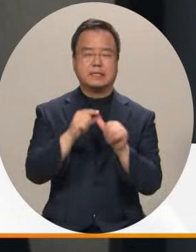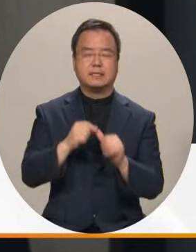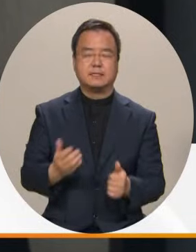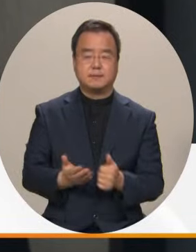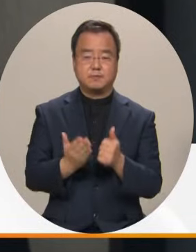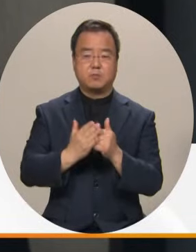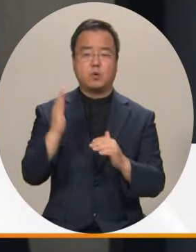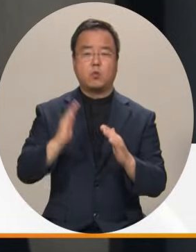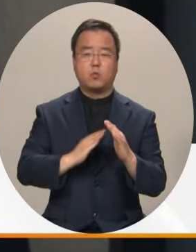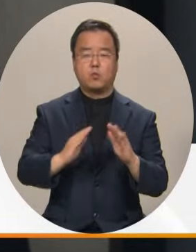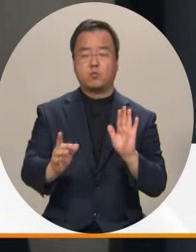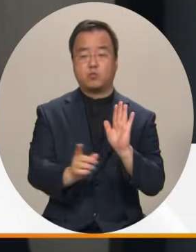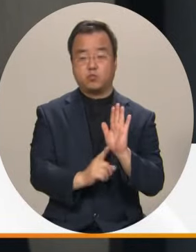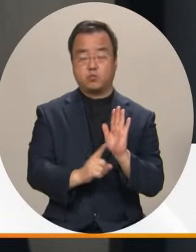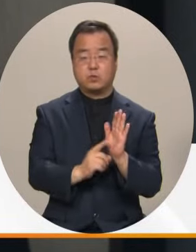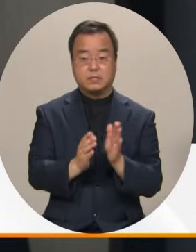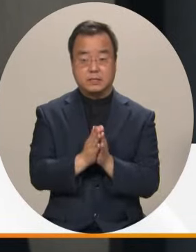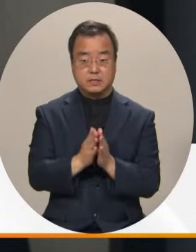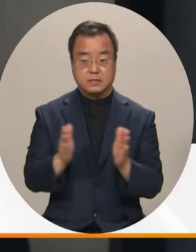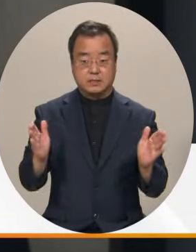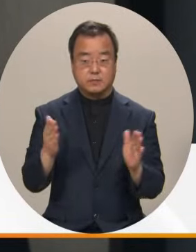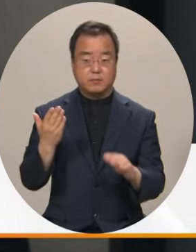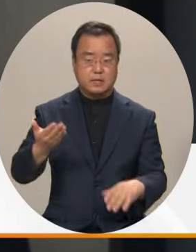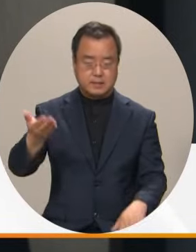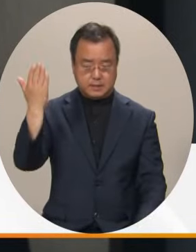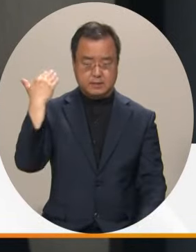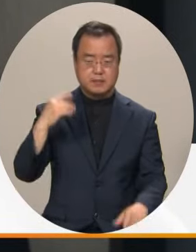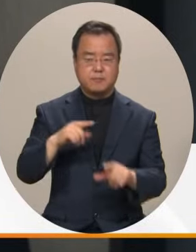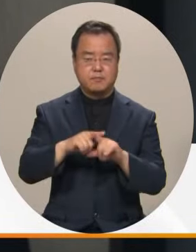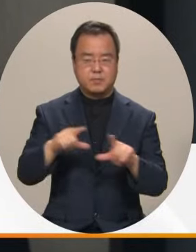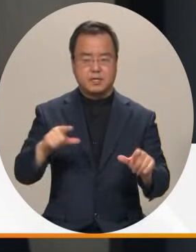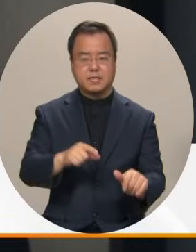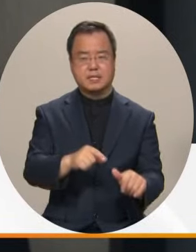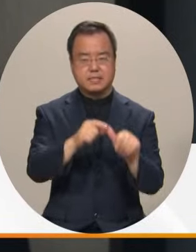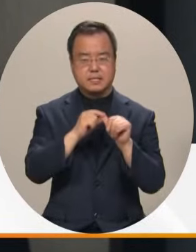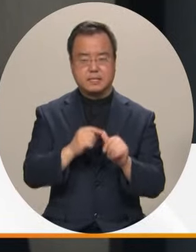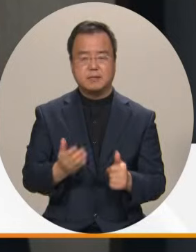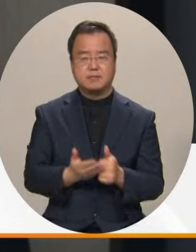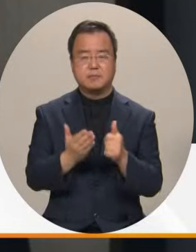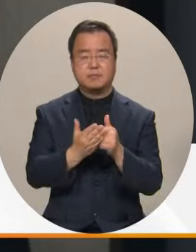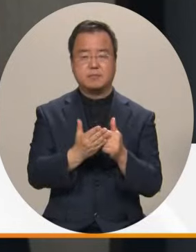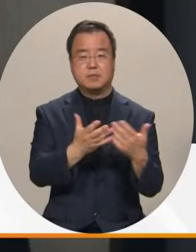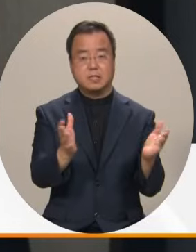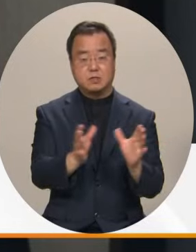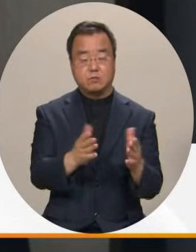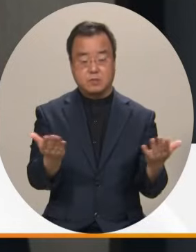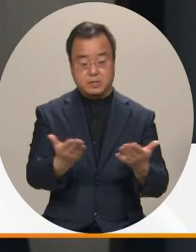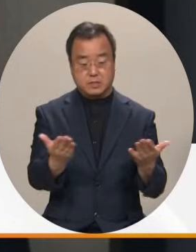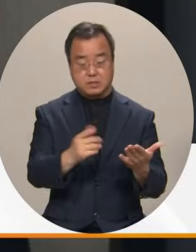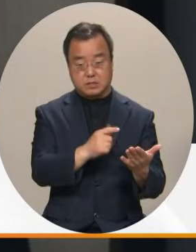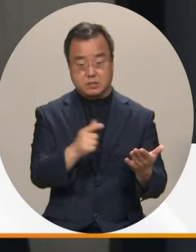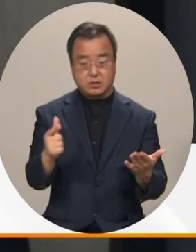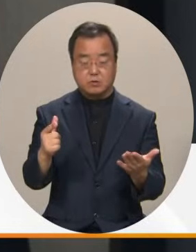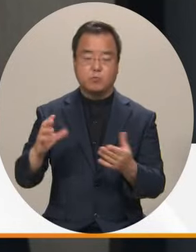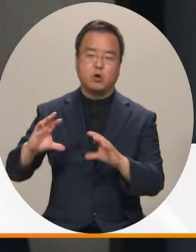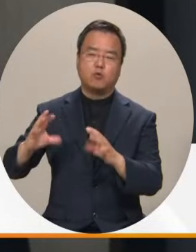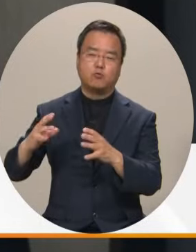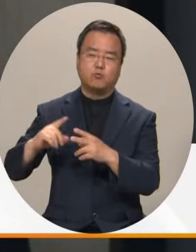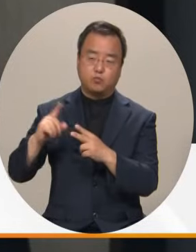됩니다 그래서 어 예전에 민간 입양 기관에서 진행했던 모든 일들이 어 국가나 지방자치